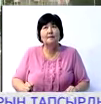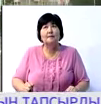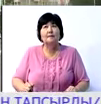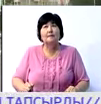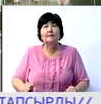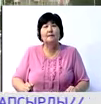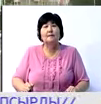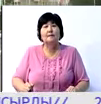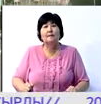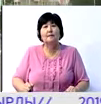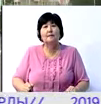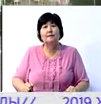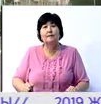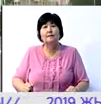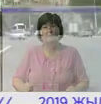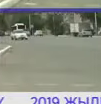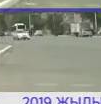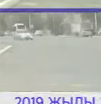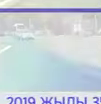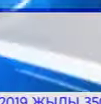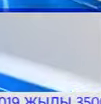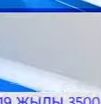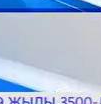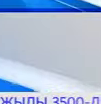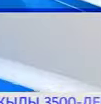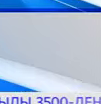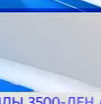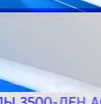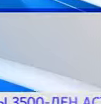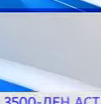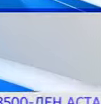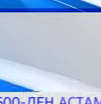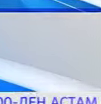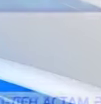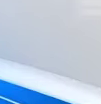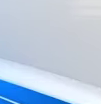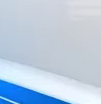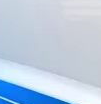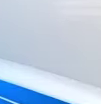Сәтбай, Қызылорда телеарнасы.